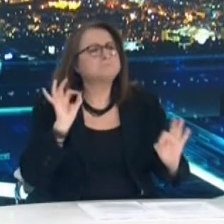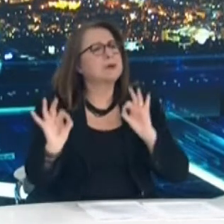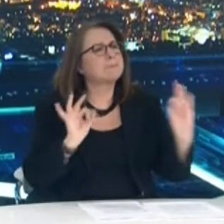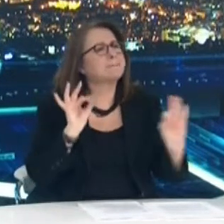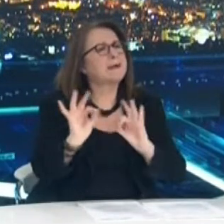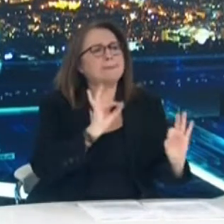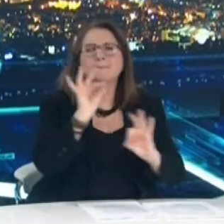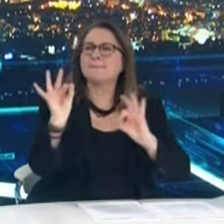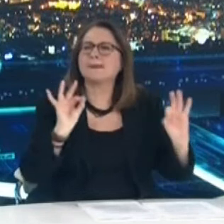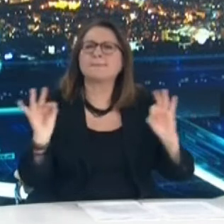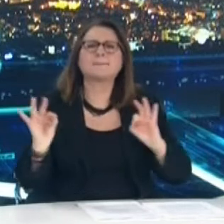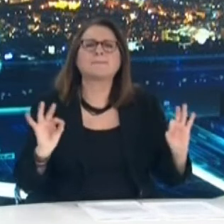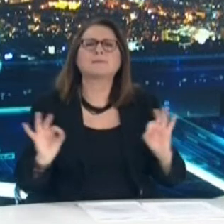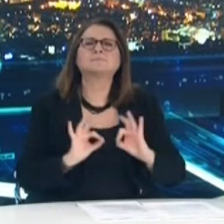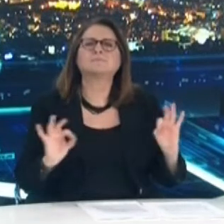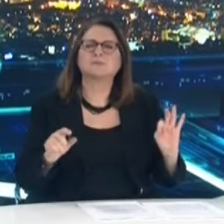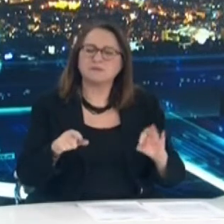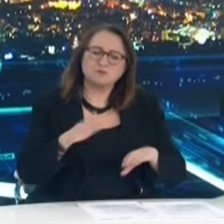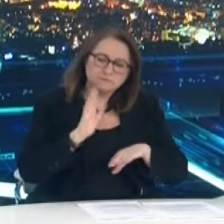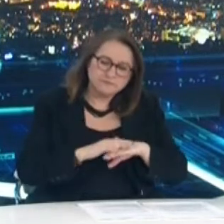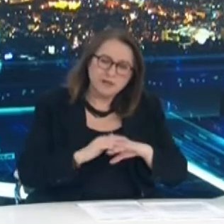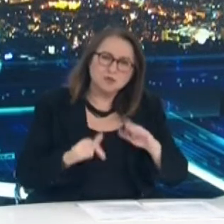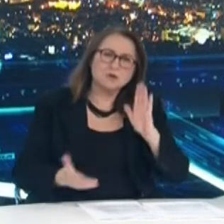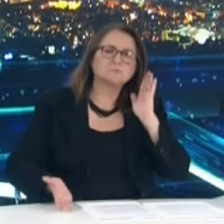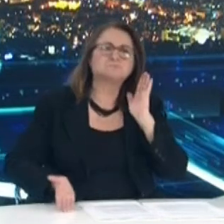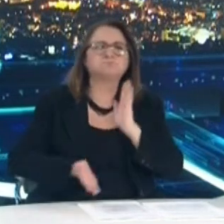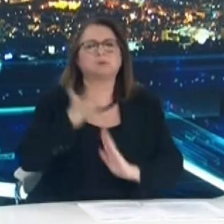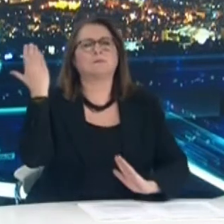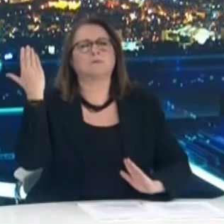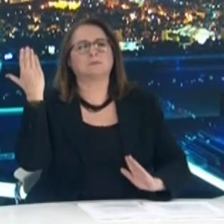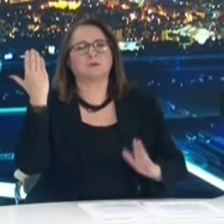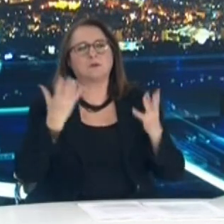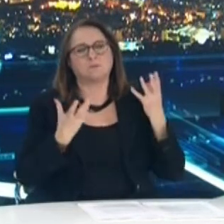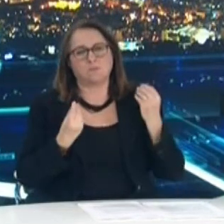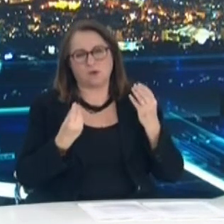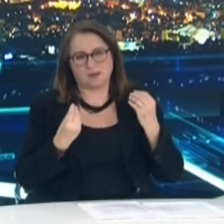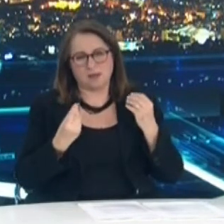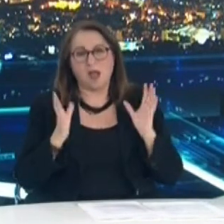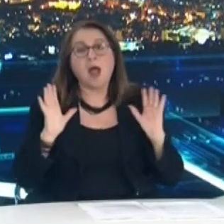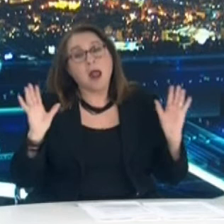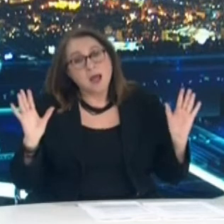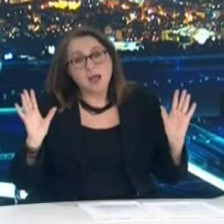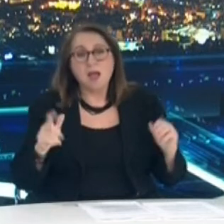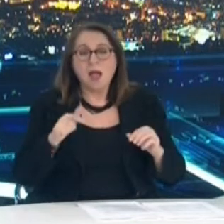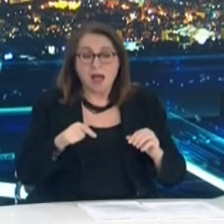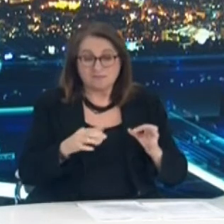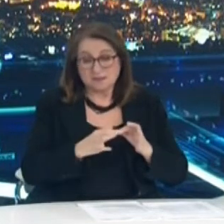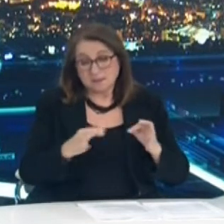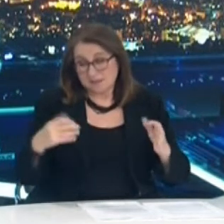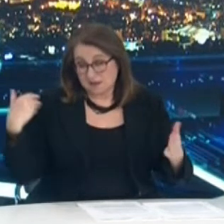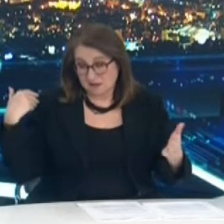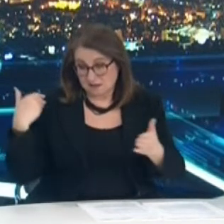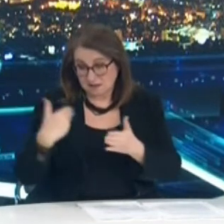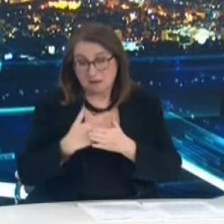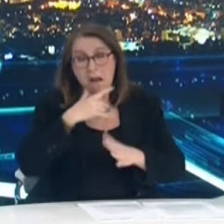σαν αποτέλεσμα αυτήν την αύξηση του επιδημιολογικού φορτίου στη χώρα μας. Όμως δεν μπορούμε να ισχυριστούμε ότι τα νέα μέτρα των τελευταίων εβδομάδων δεν